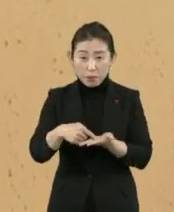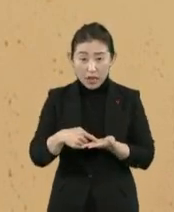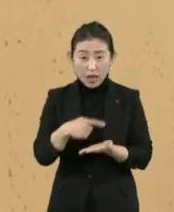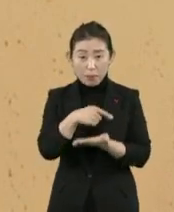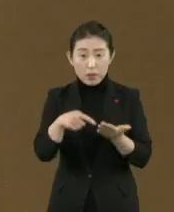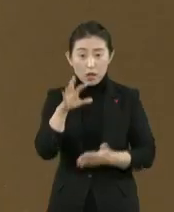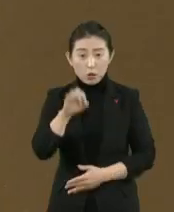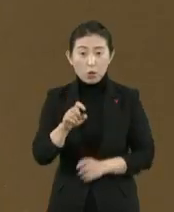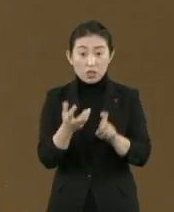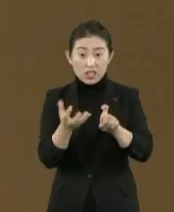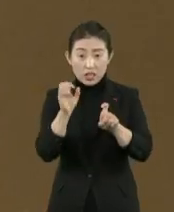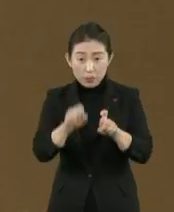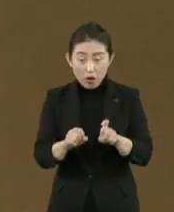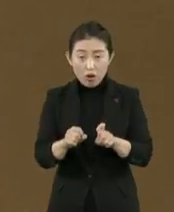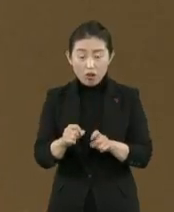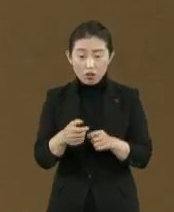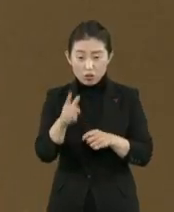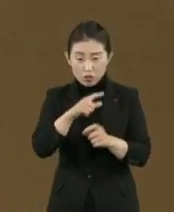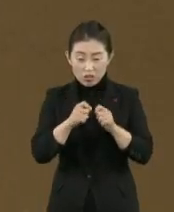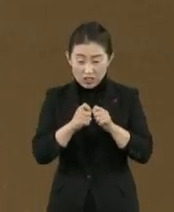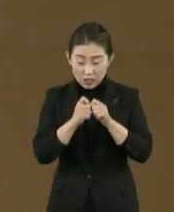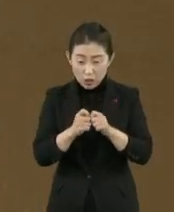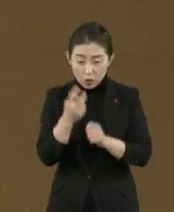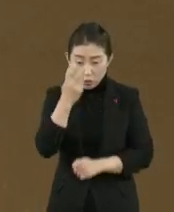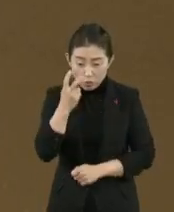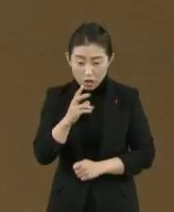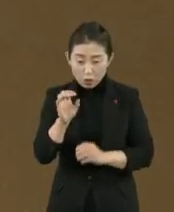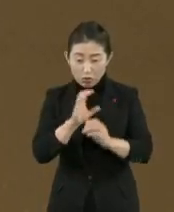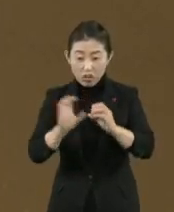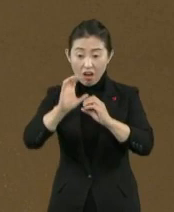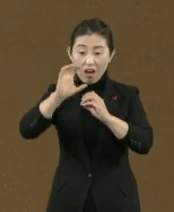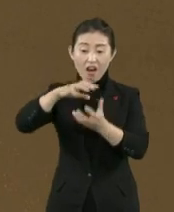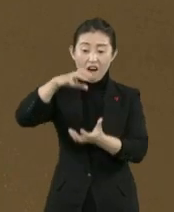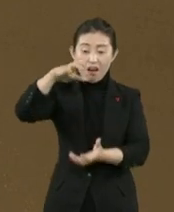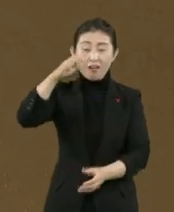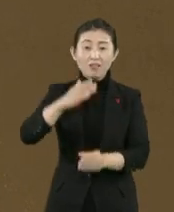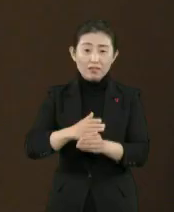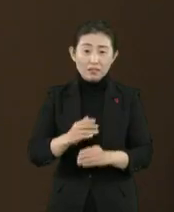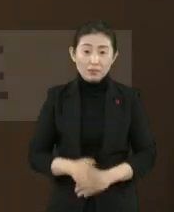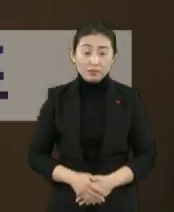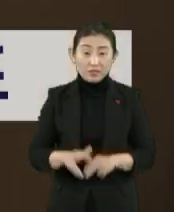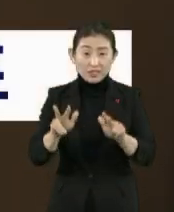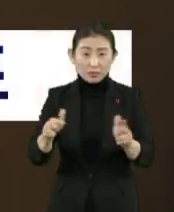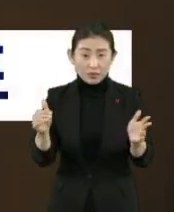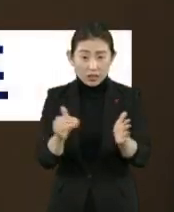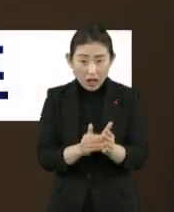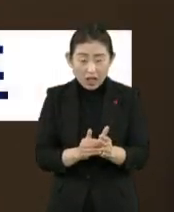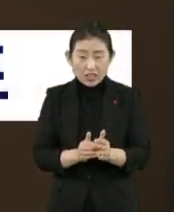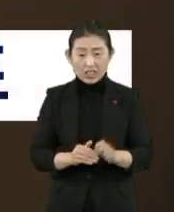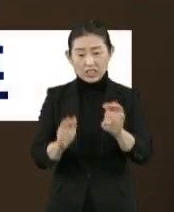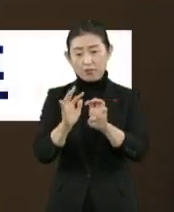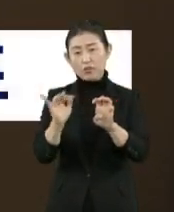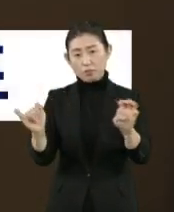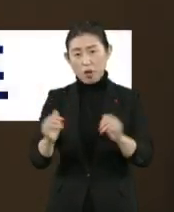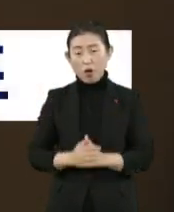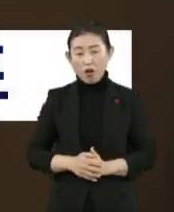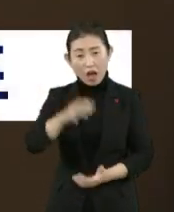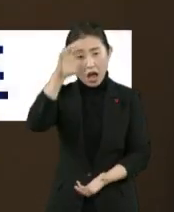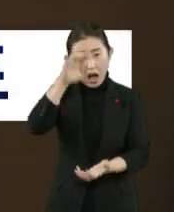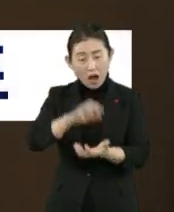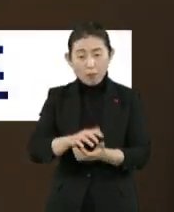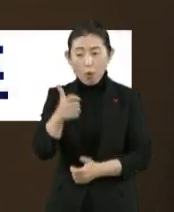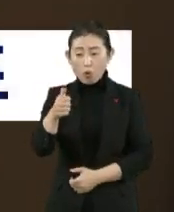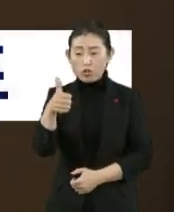신고액이 본격 조사가 시작되면서 눈덩이처럼 늘고 있습니다. 현재까지 모두 30명이 55억